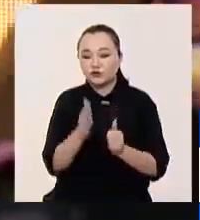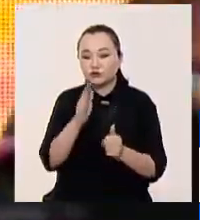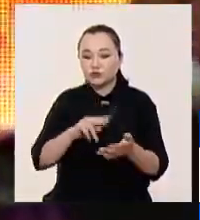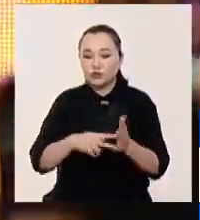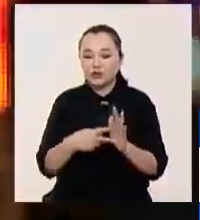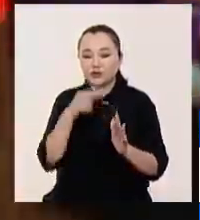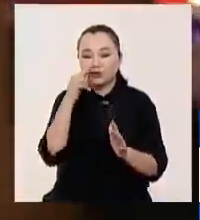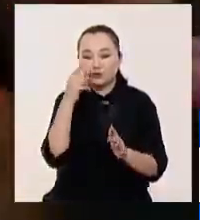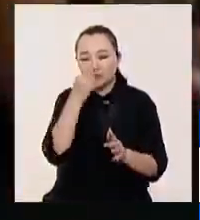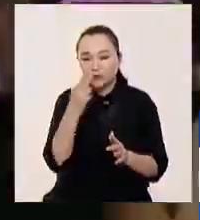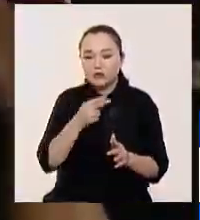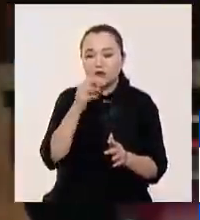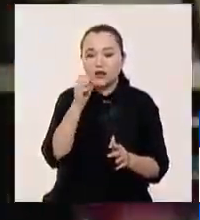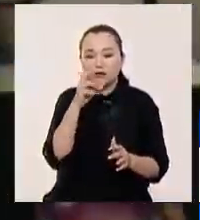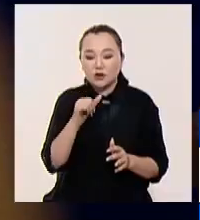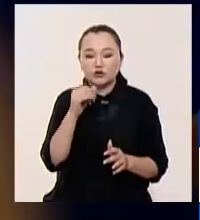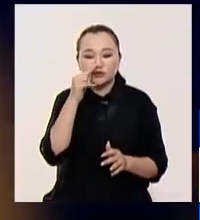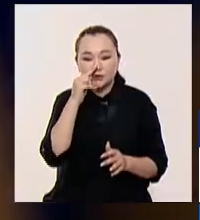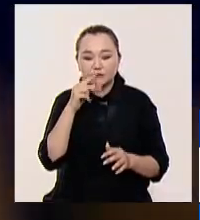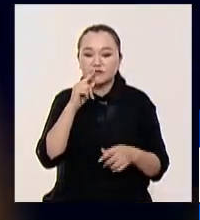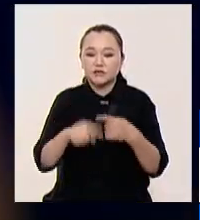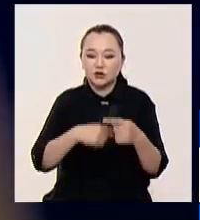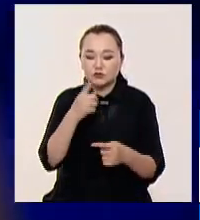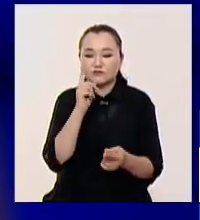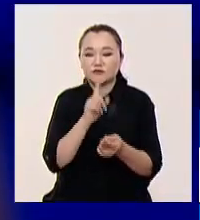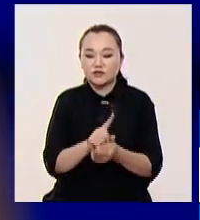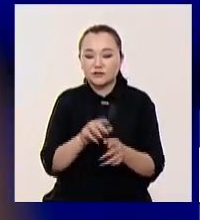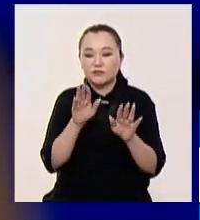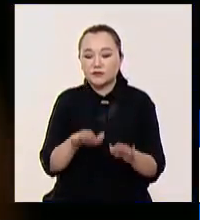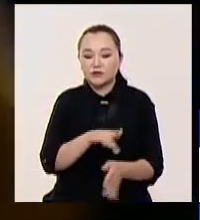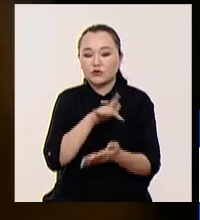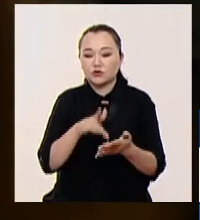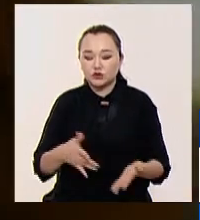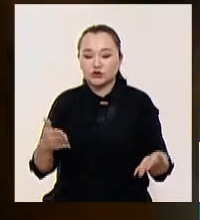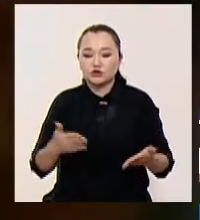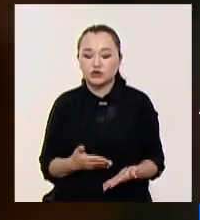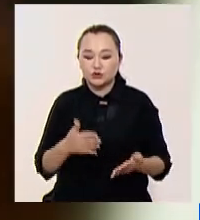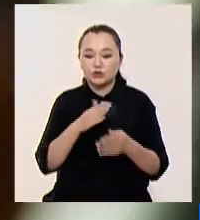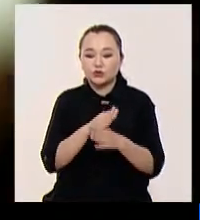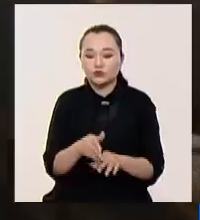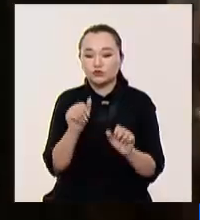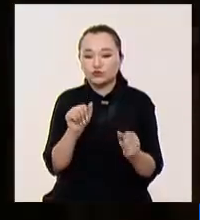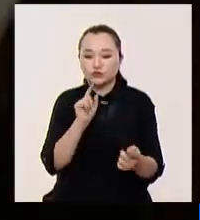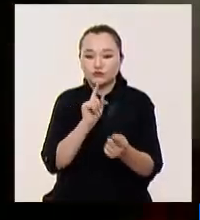Нұрсұлтан, Шымкент және Ақтау қалаларында болатын келесі жиындарға жергілікті қала тұрғындары мен қонақтары